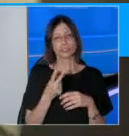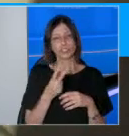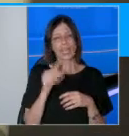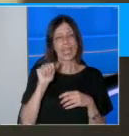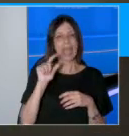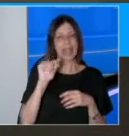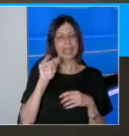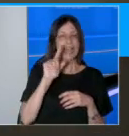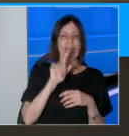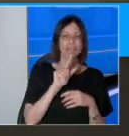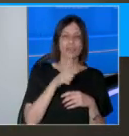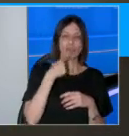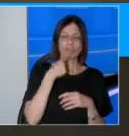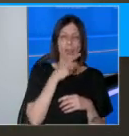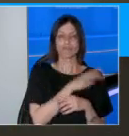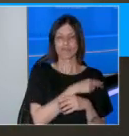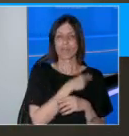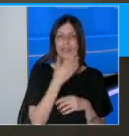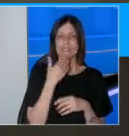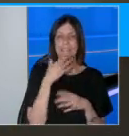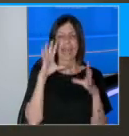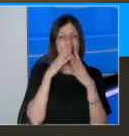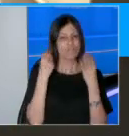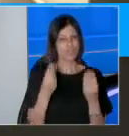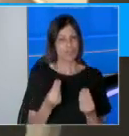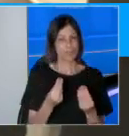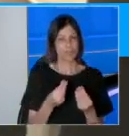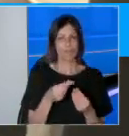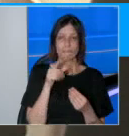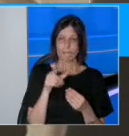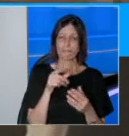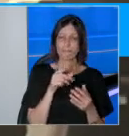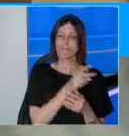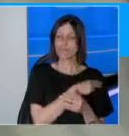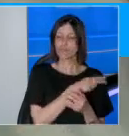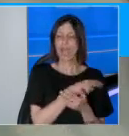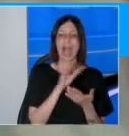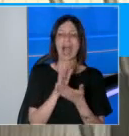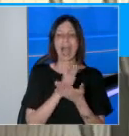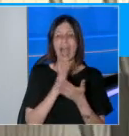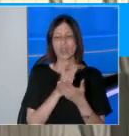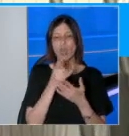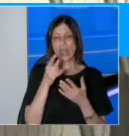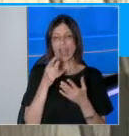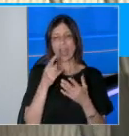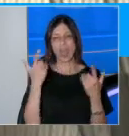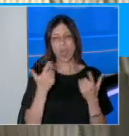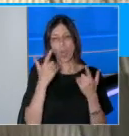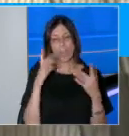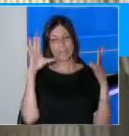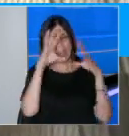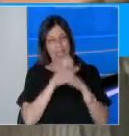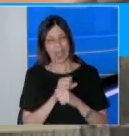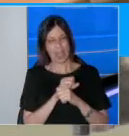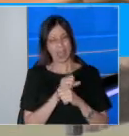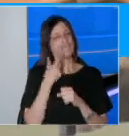ישראל. שלום אלי. שלום, ערב טוב. ערב טוב, אז אתה ואתם במשטרה בהכנות לקראת האירועים כבר הלילה,